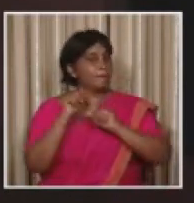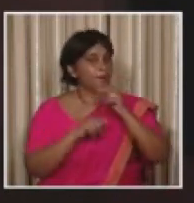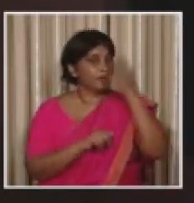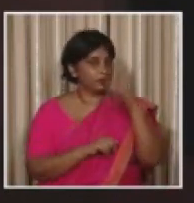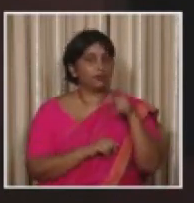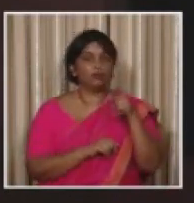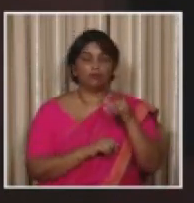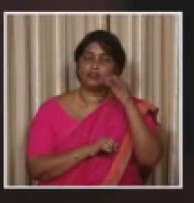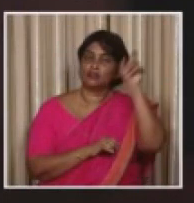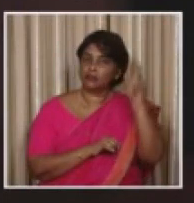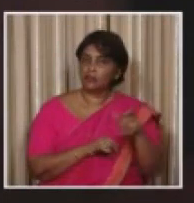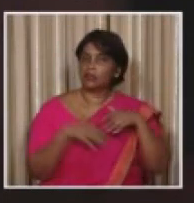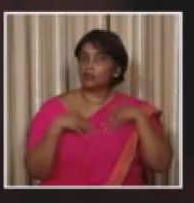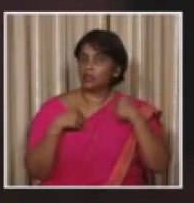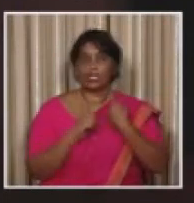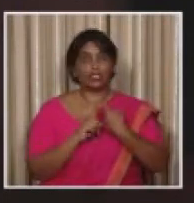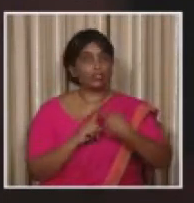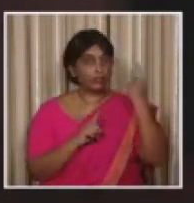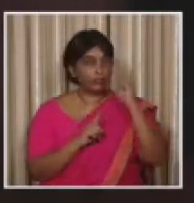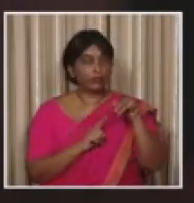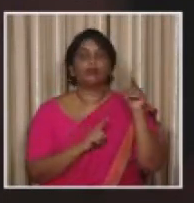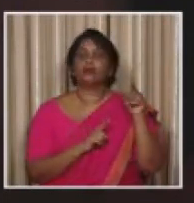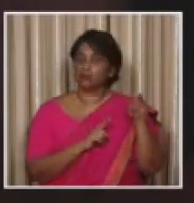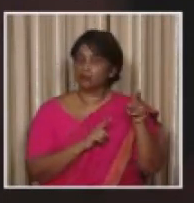නිසා කෙනෙක්ගේ සෞඛ්‍ය දියුණු වෙනවද කියන එක